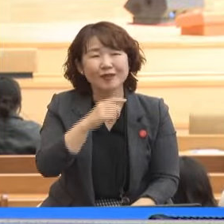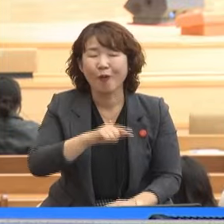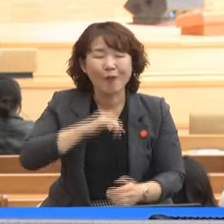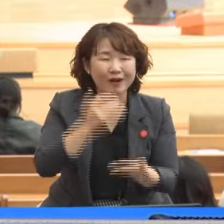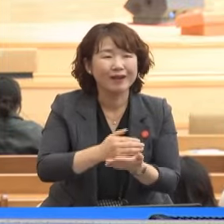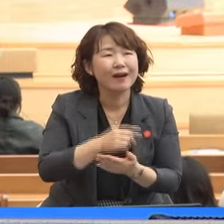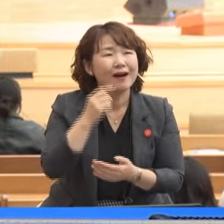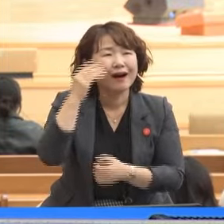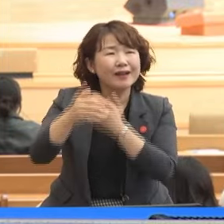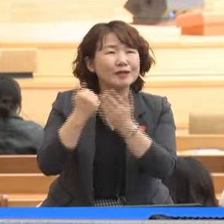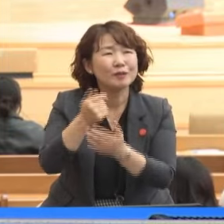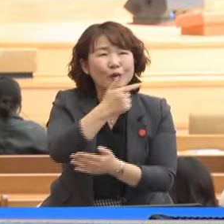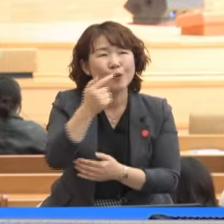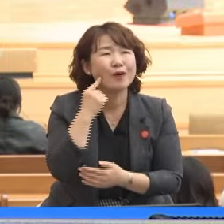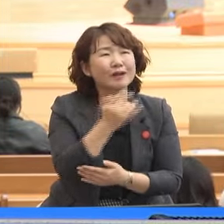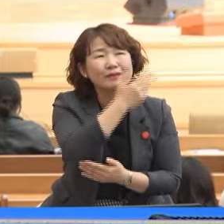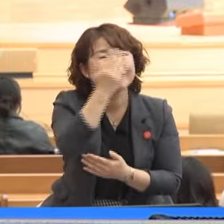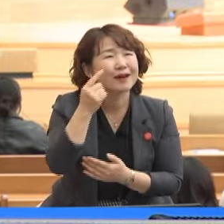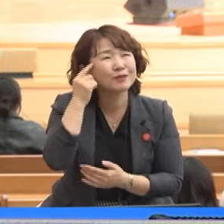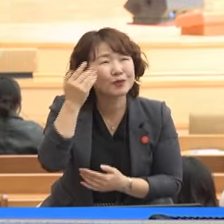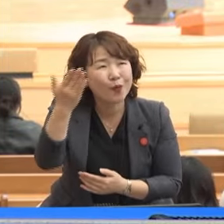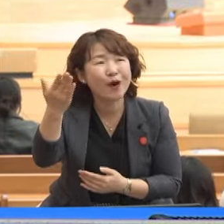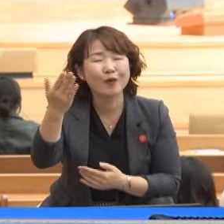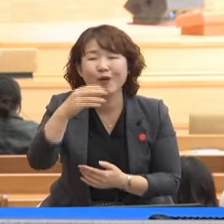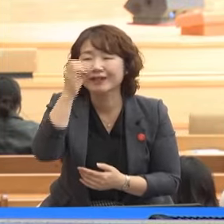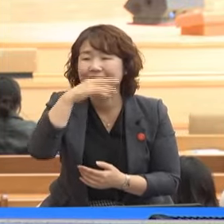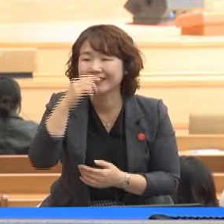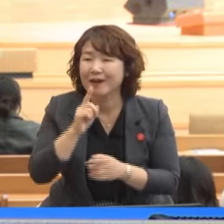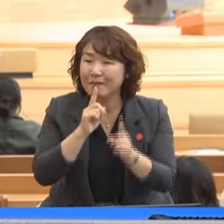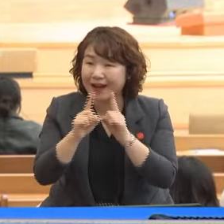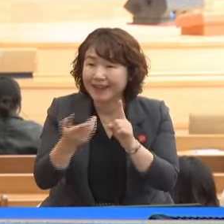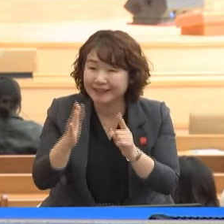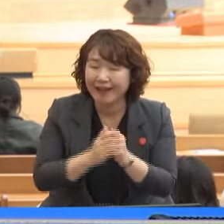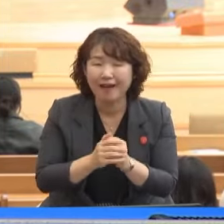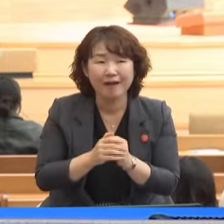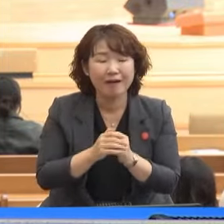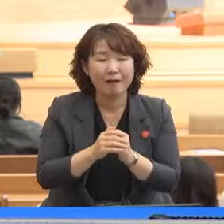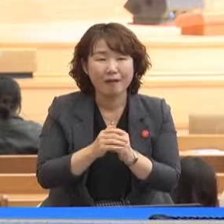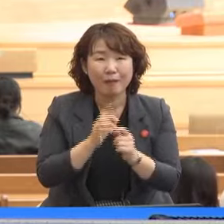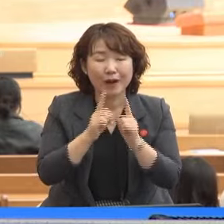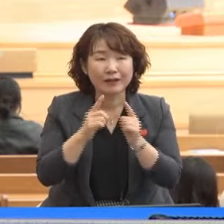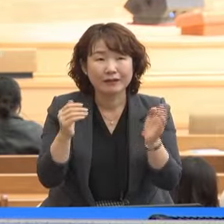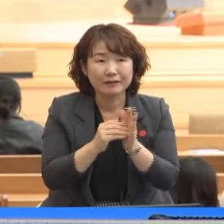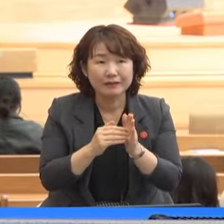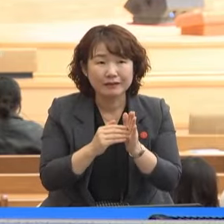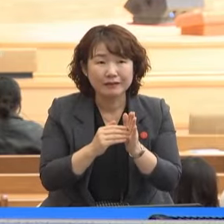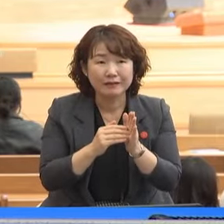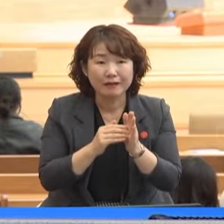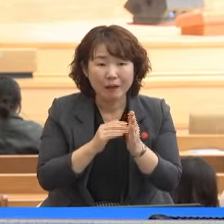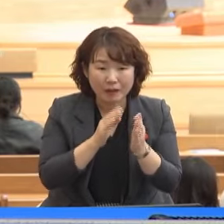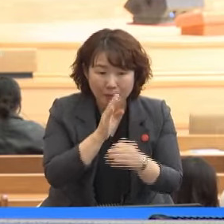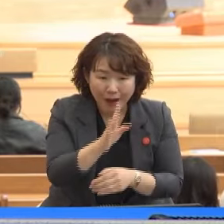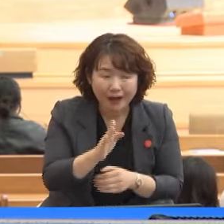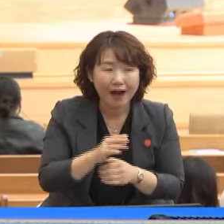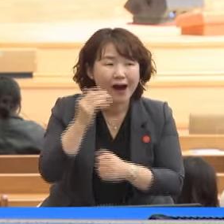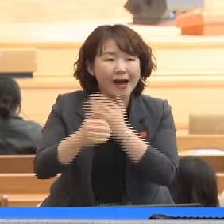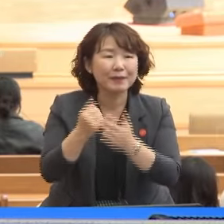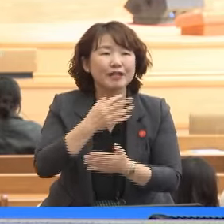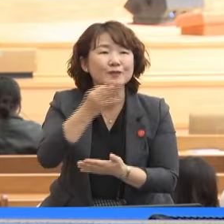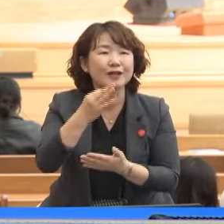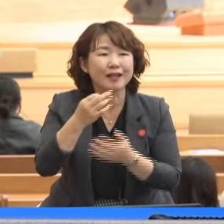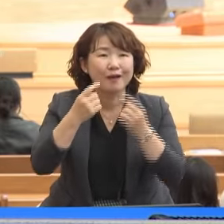게 하나님 너무 아름답죠 그렇게 했어요. 그랬는데 말이 끝나기가 무섭게 하나님의 또렷한